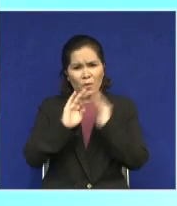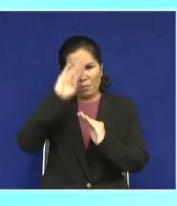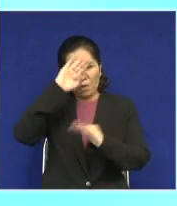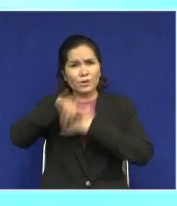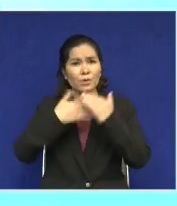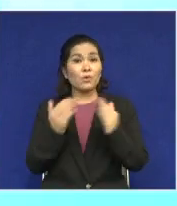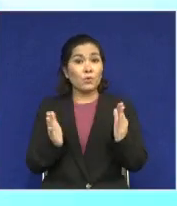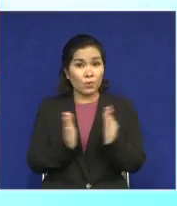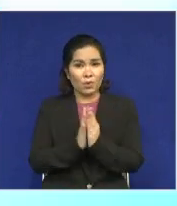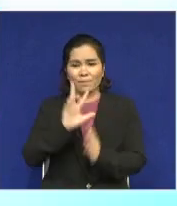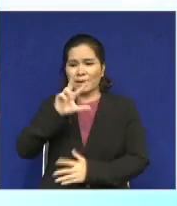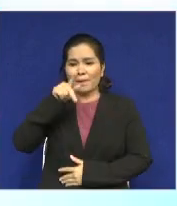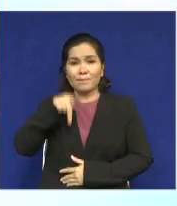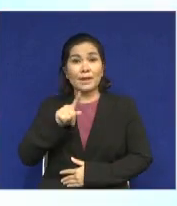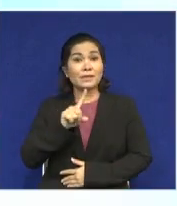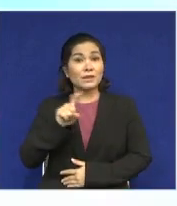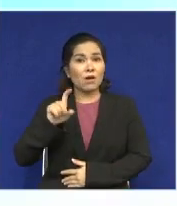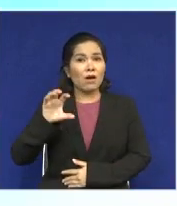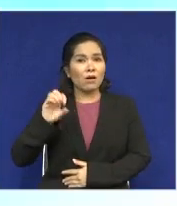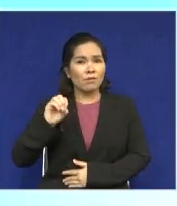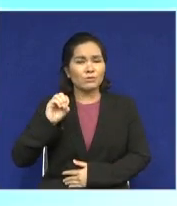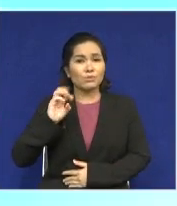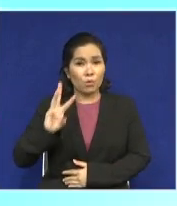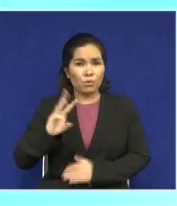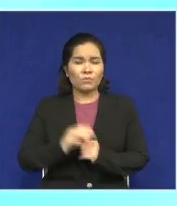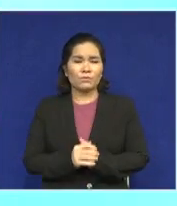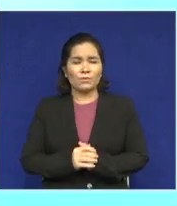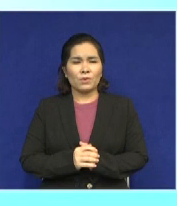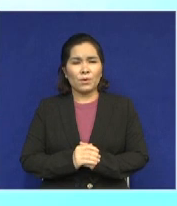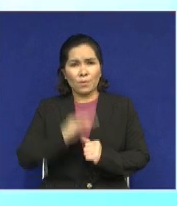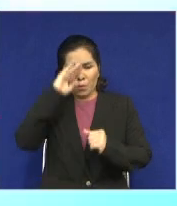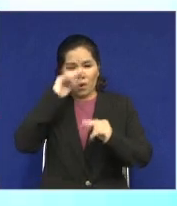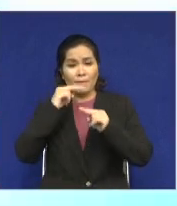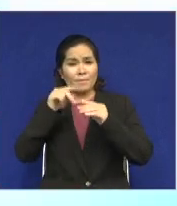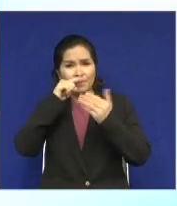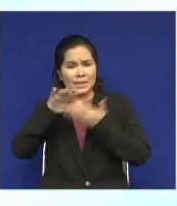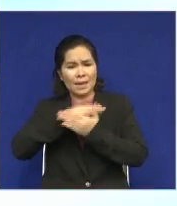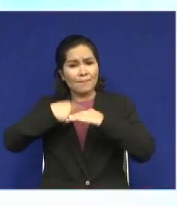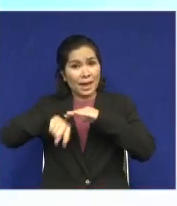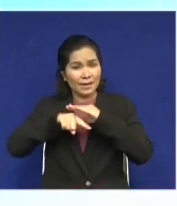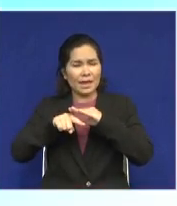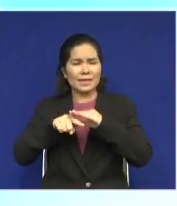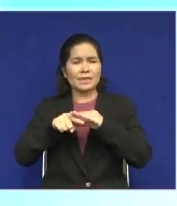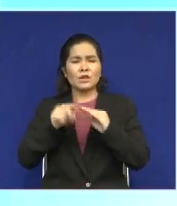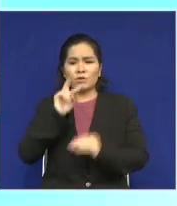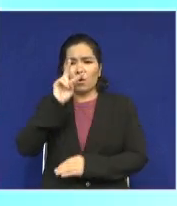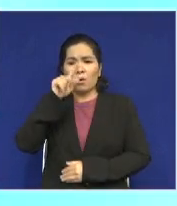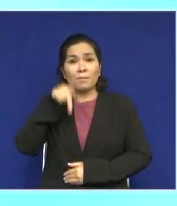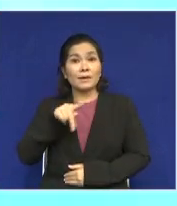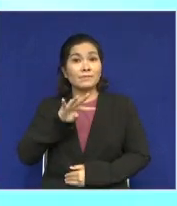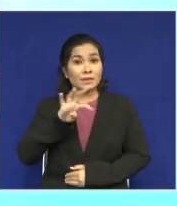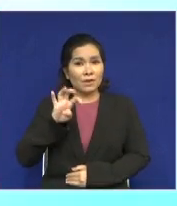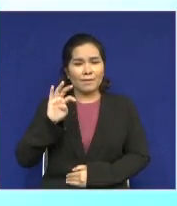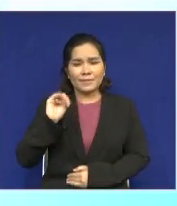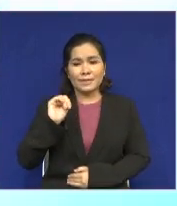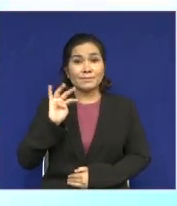ทั้งสิ้น 3,156 รายโดยเป็นการติดเชื้อภายในประเทศคงเดิมนะคะอยู่ที่